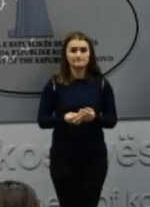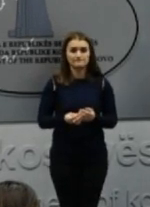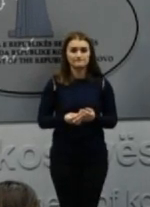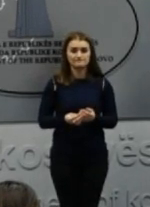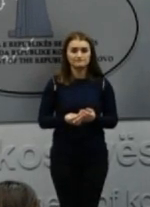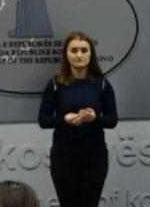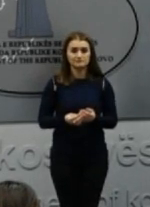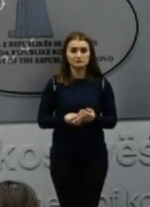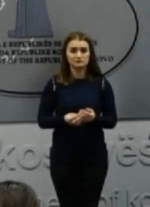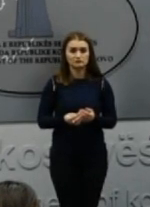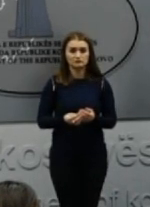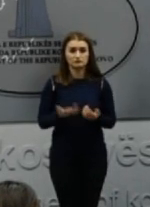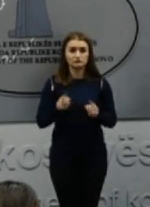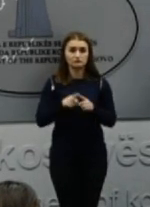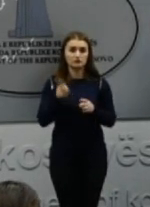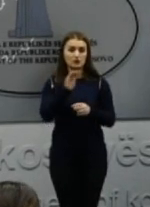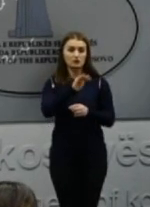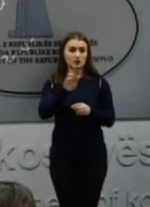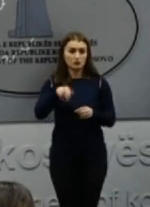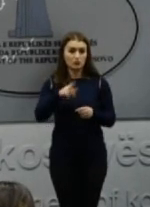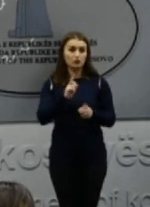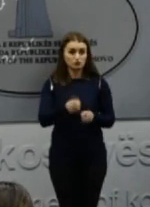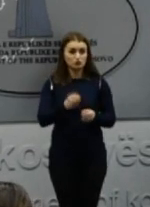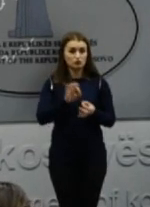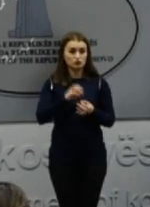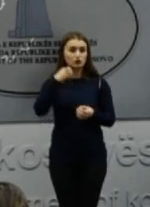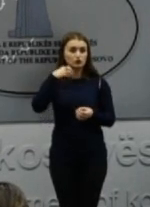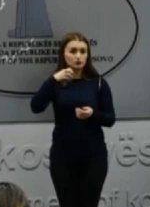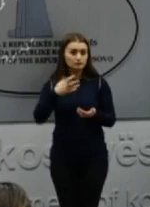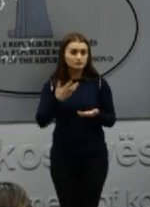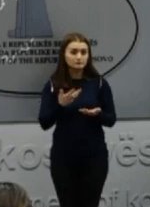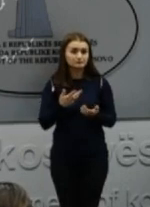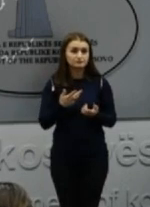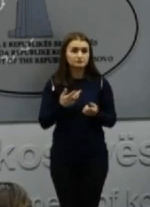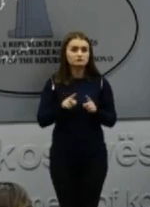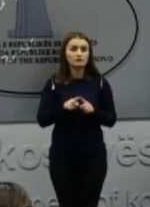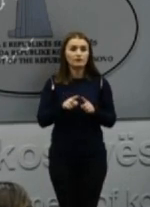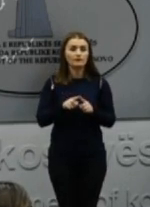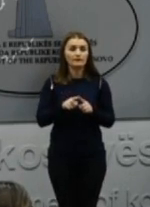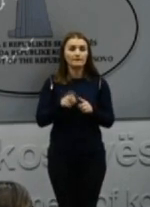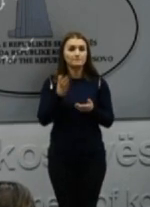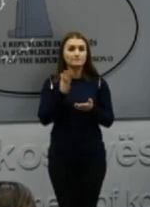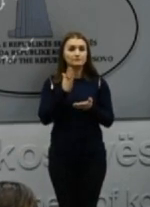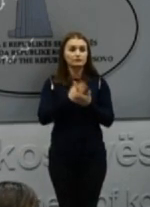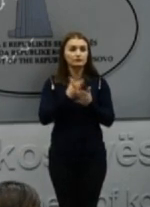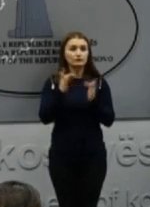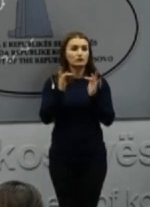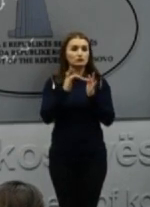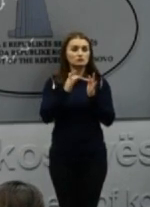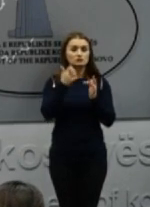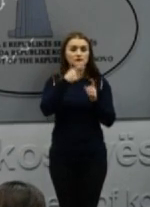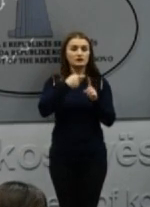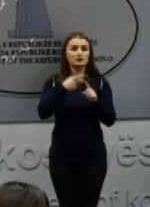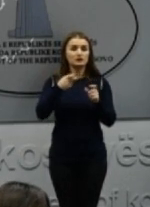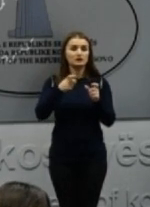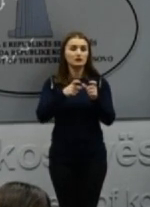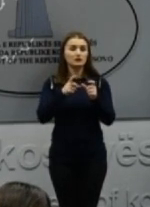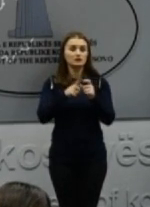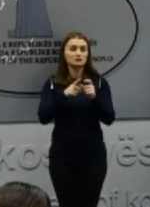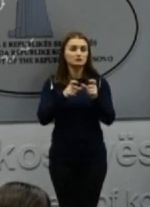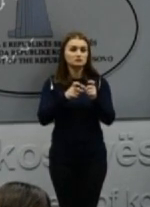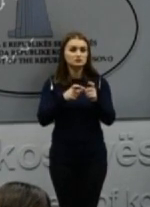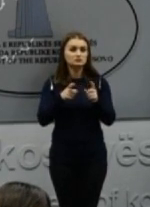kursy energjinë elektrike, a keni kontaktu me KEDZ-in për me pa cilë është gjendja atyre